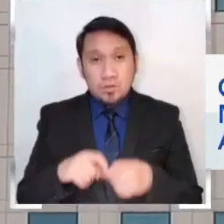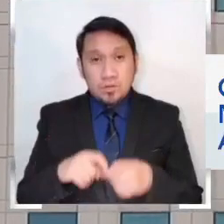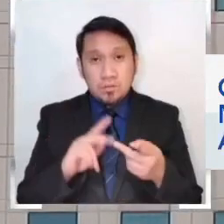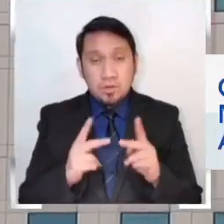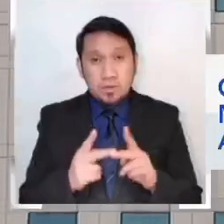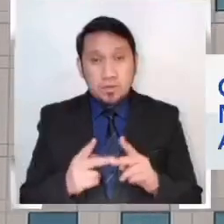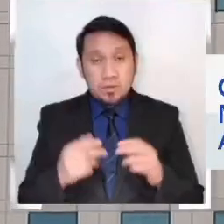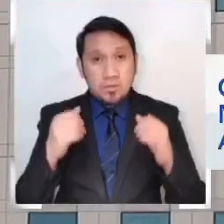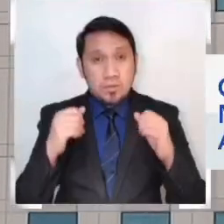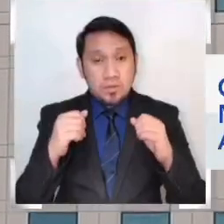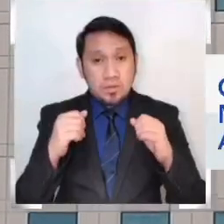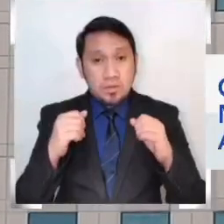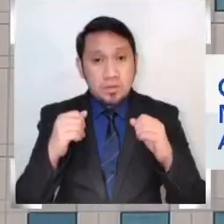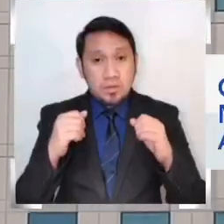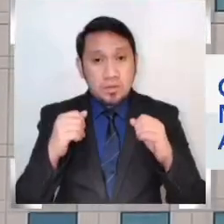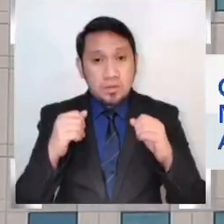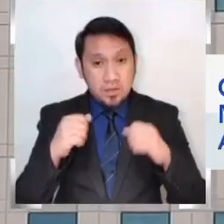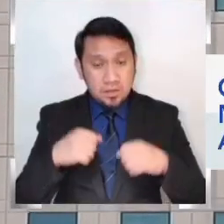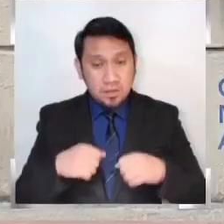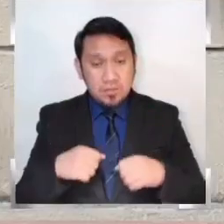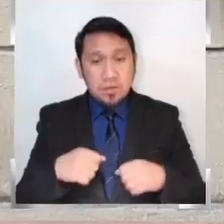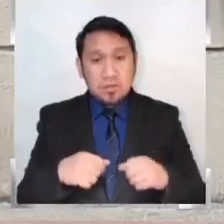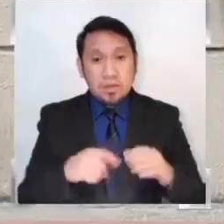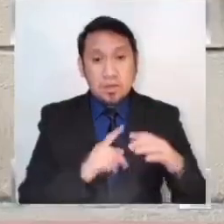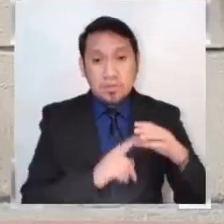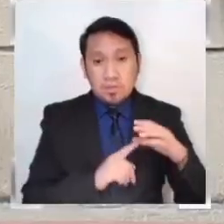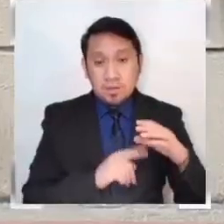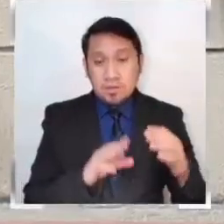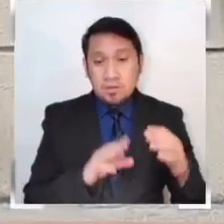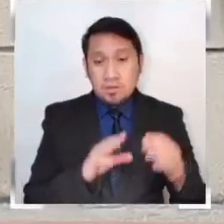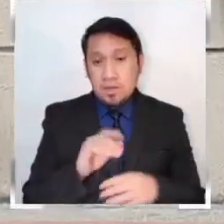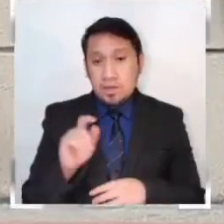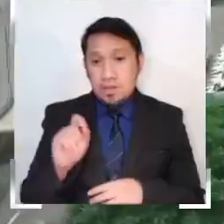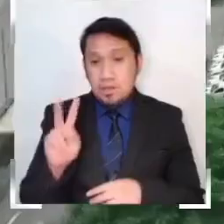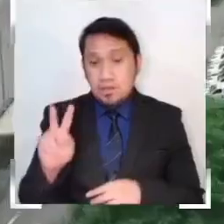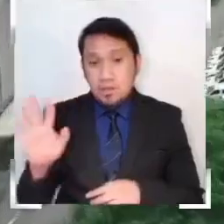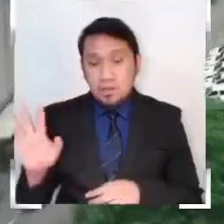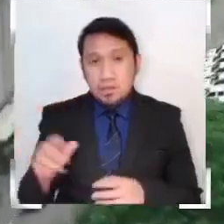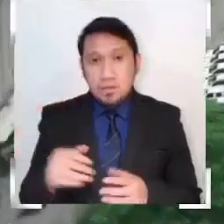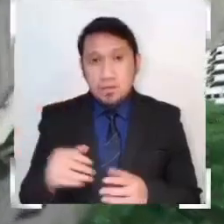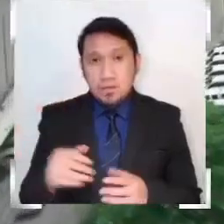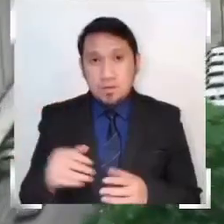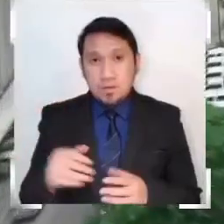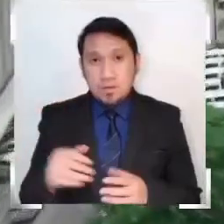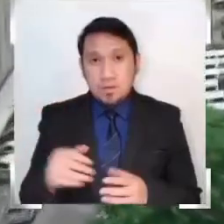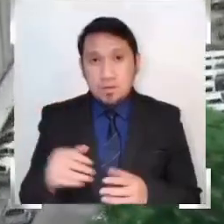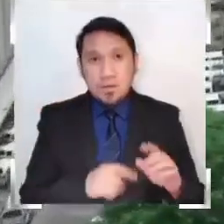ng ABS-CBN at TV5. Hinihingan namin ang reaksyon ng ABS-CBN.